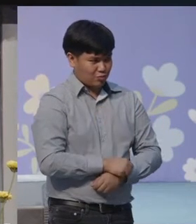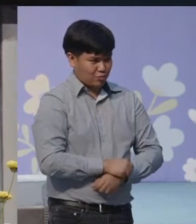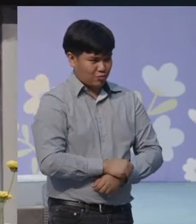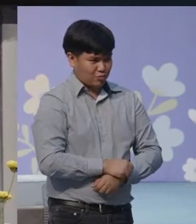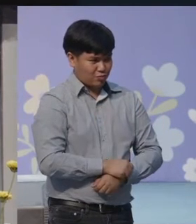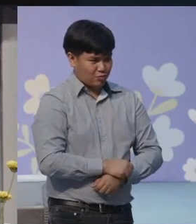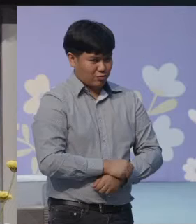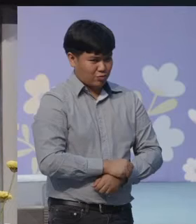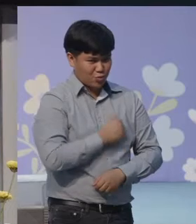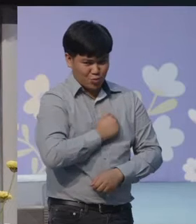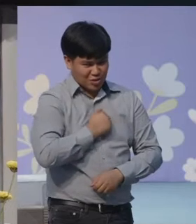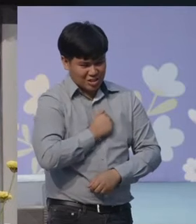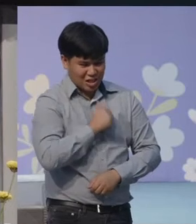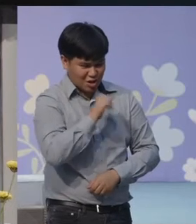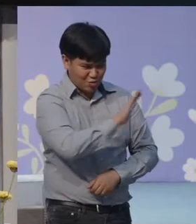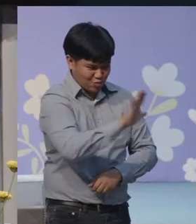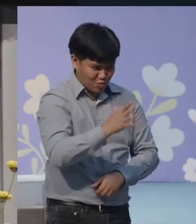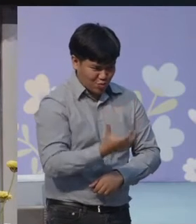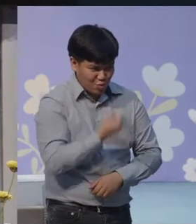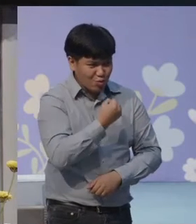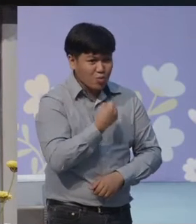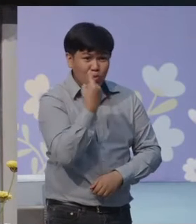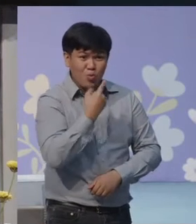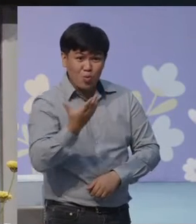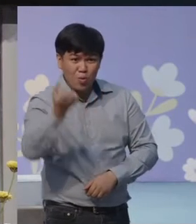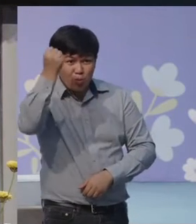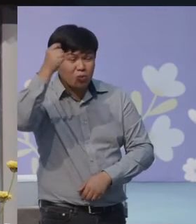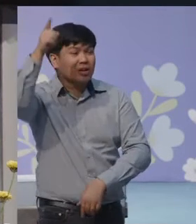Sila ay sa Diyos.